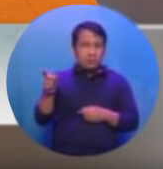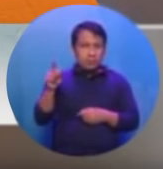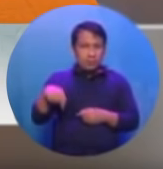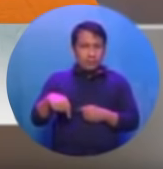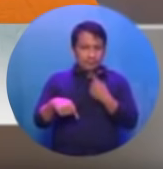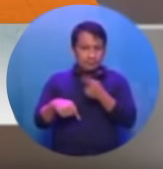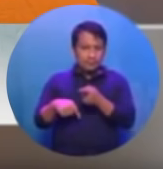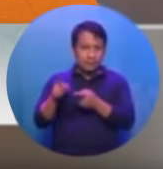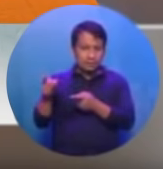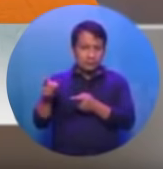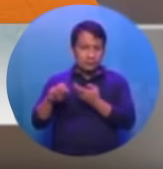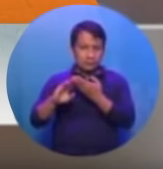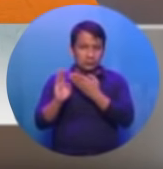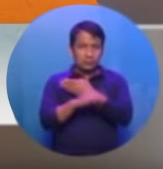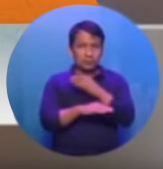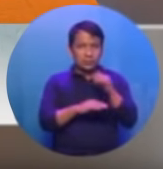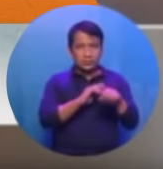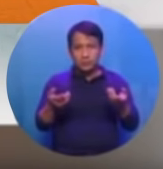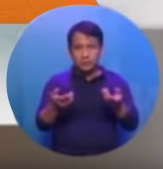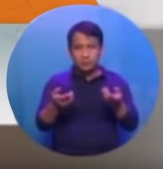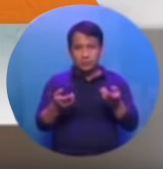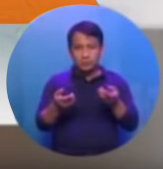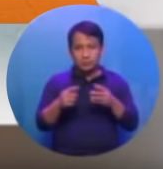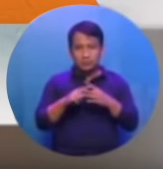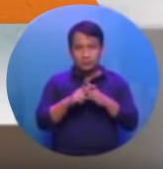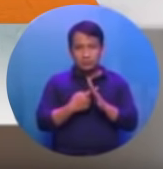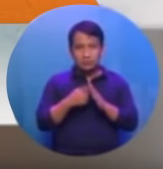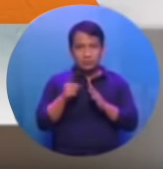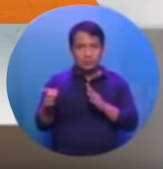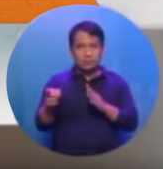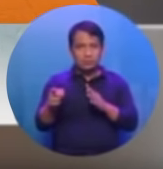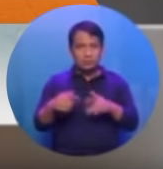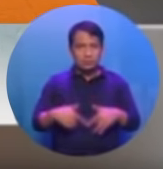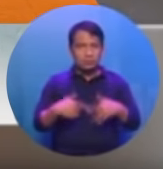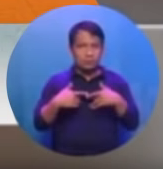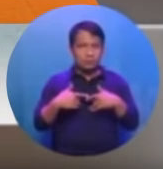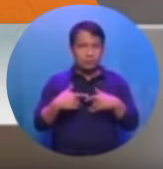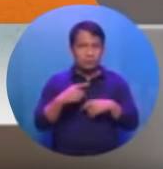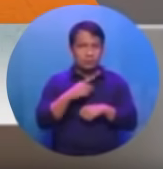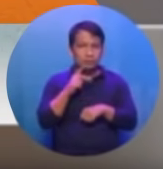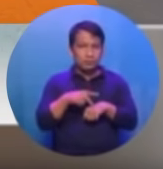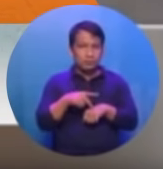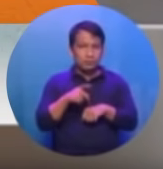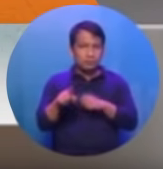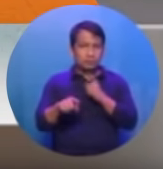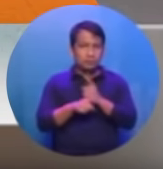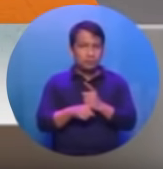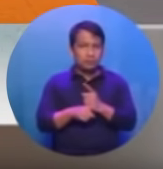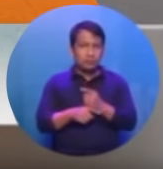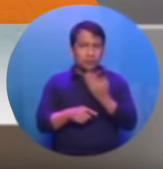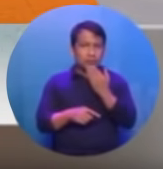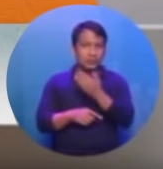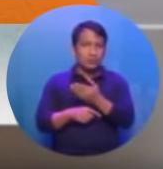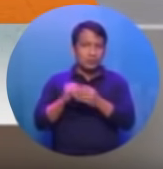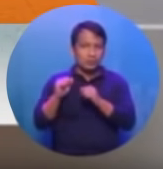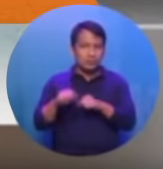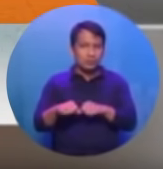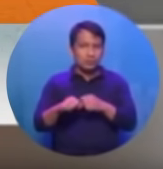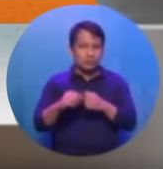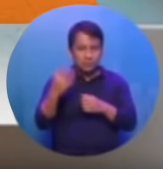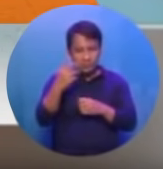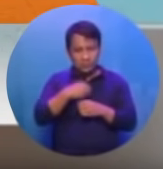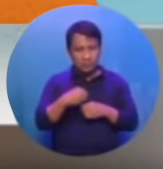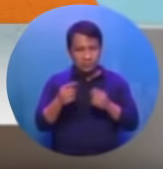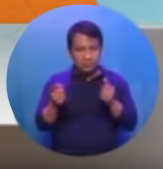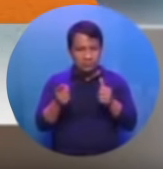sa kanya na umuwi na siya para simulan muli ang kanyang buhay dito sa Pilipinas ng maayos. Ay, salamat. Sige po, maganda nga po yun. Opo.